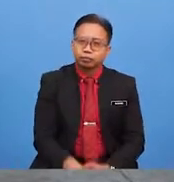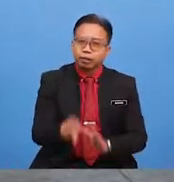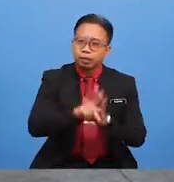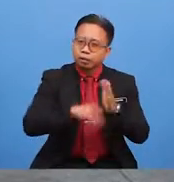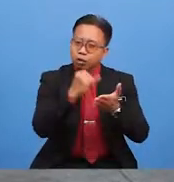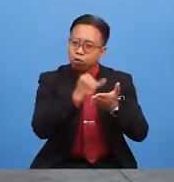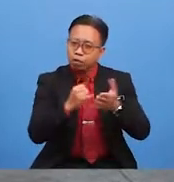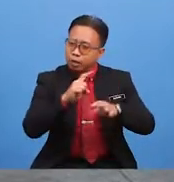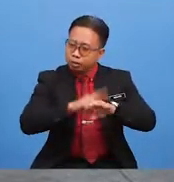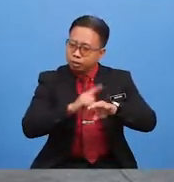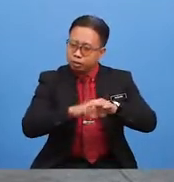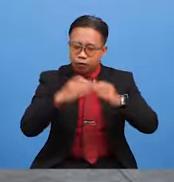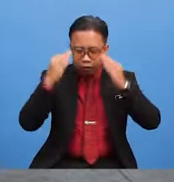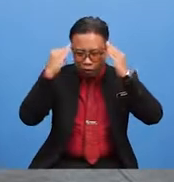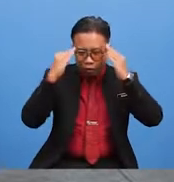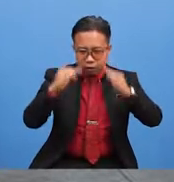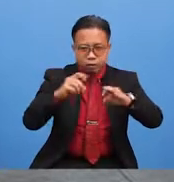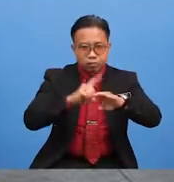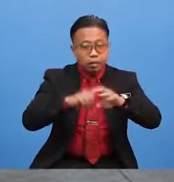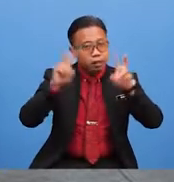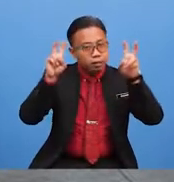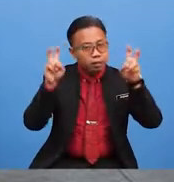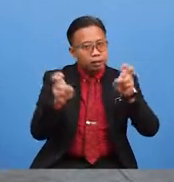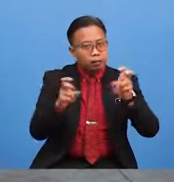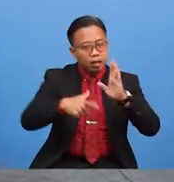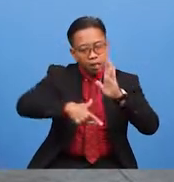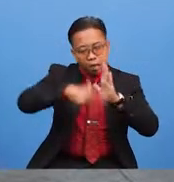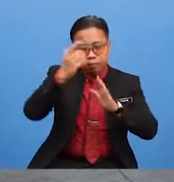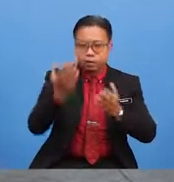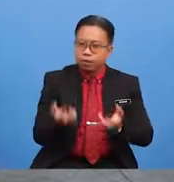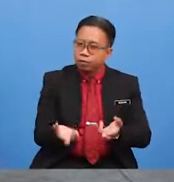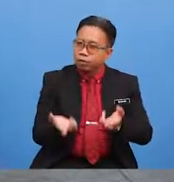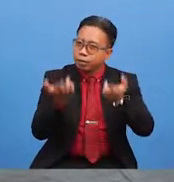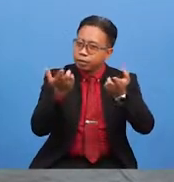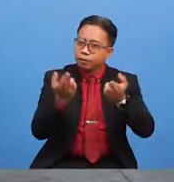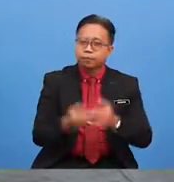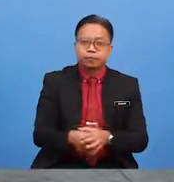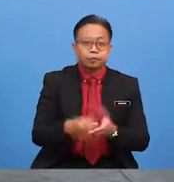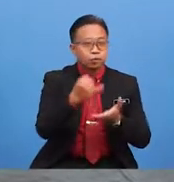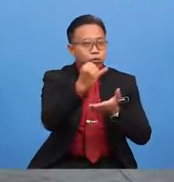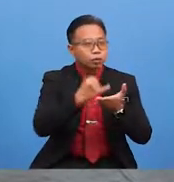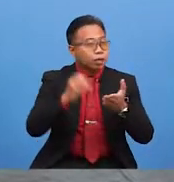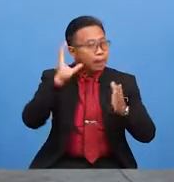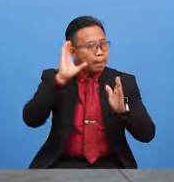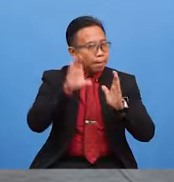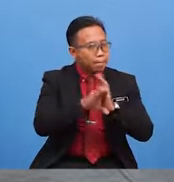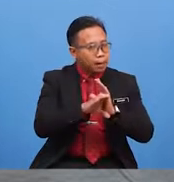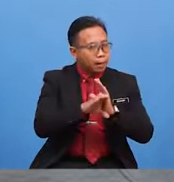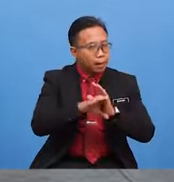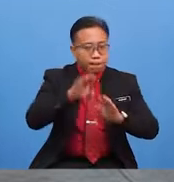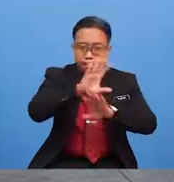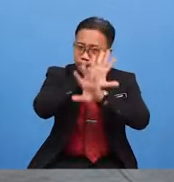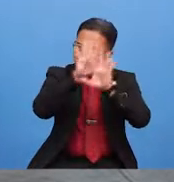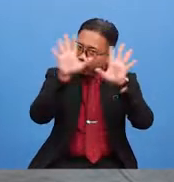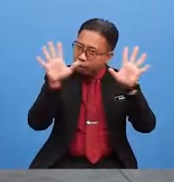Pelukis pada era ini memberi fokus kepada tema yang lebih ringan seperti lukisan potret,